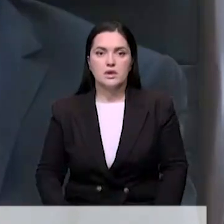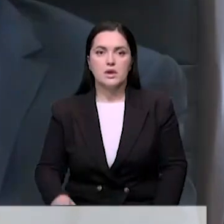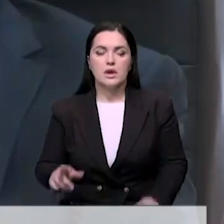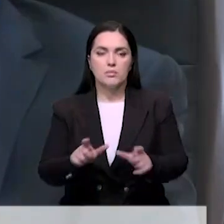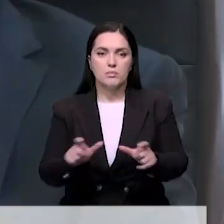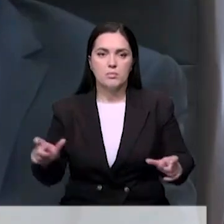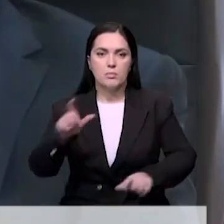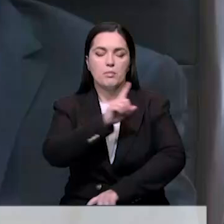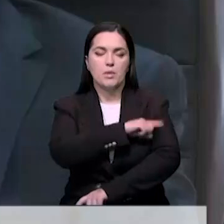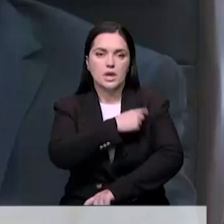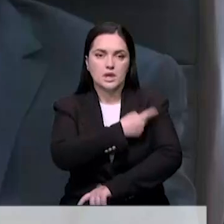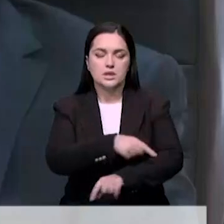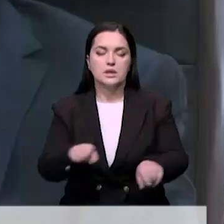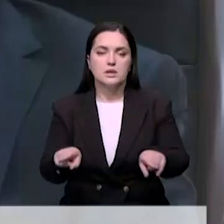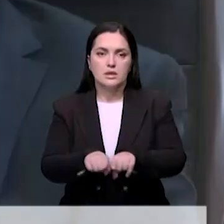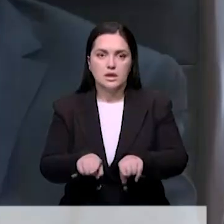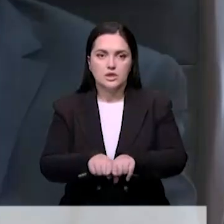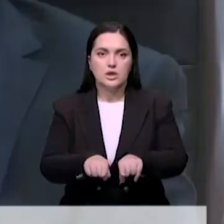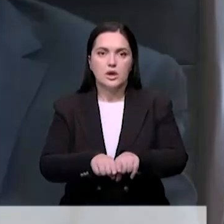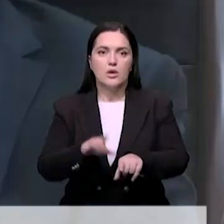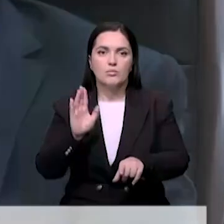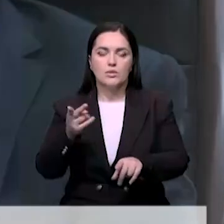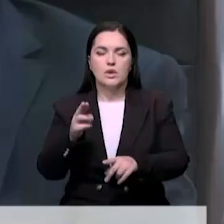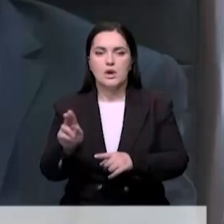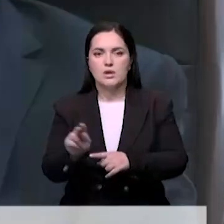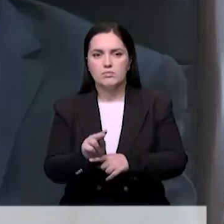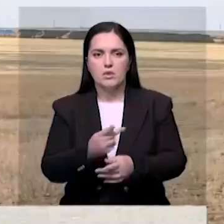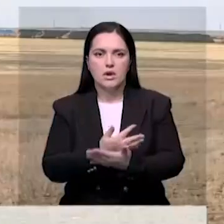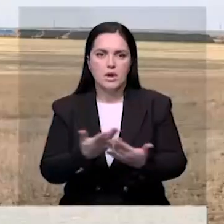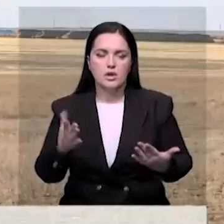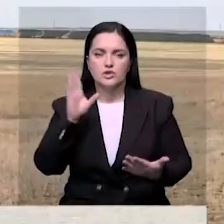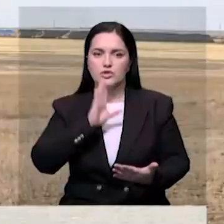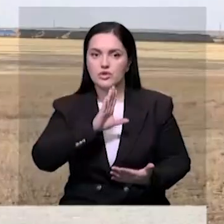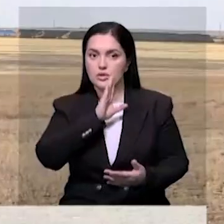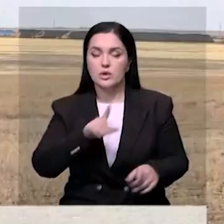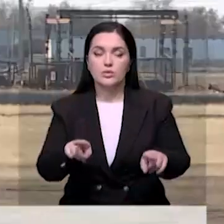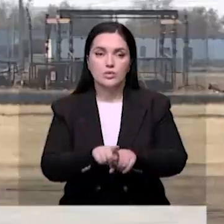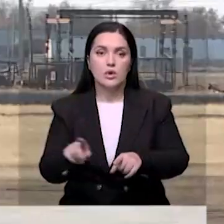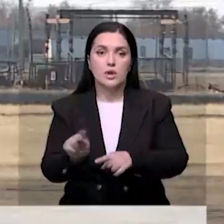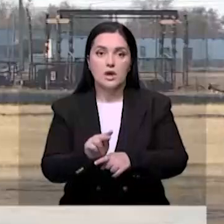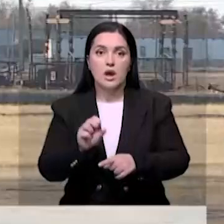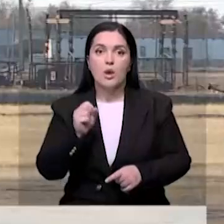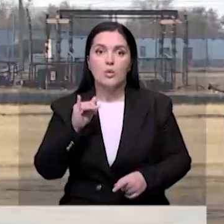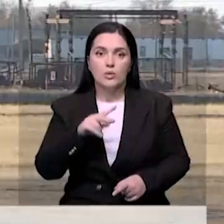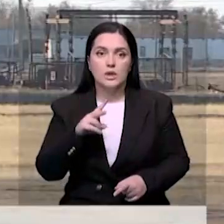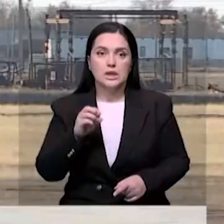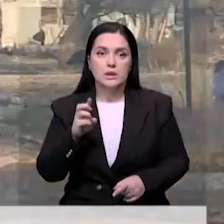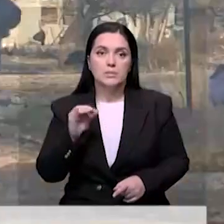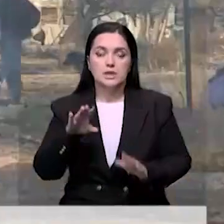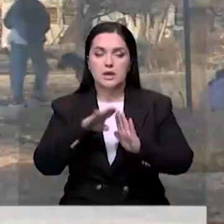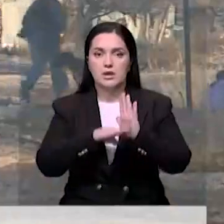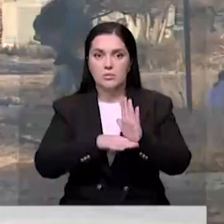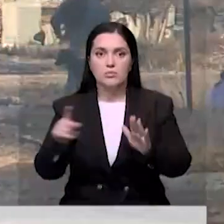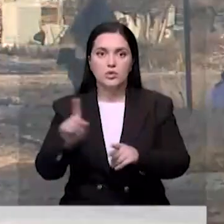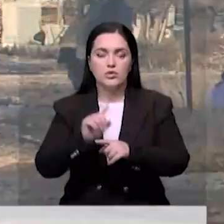амбулаторий, врачебной амбулатории и также фельдшерских, акушерских пунктов. По программе «Аул Ельбесега» центральное водоснабжение дождались и